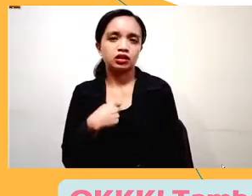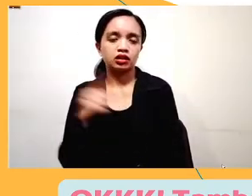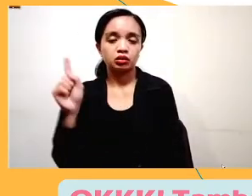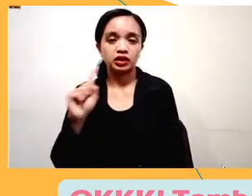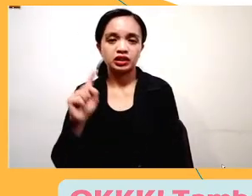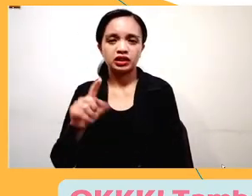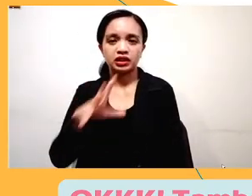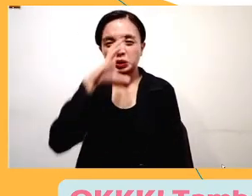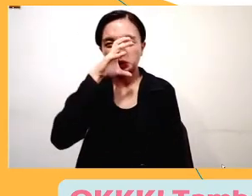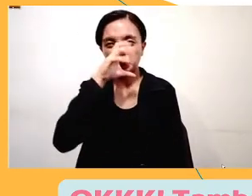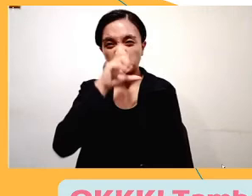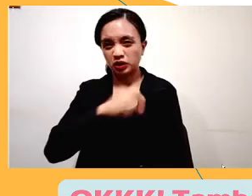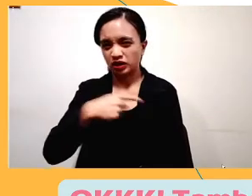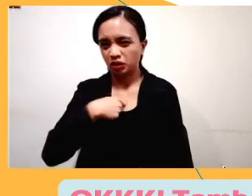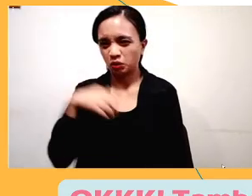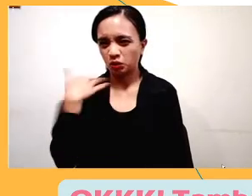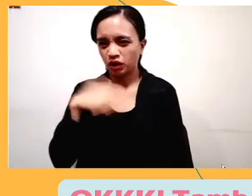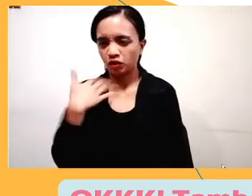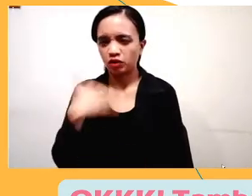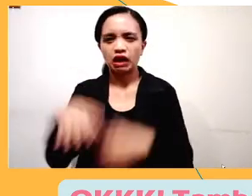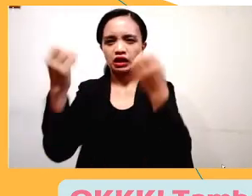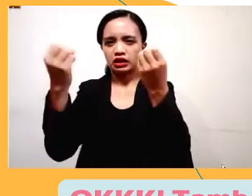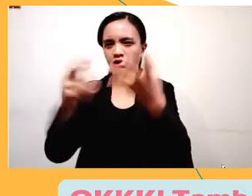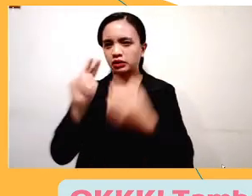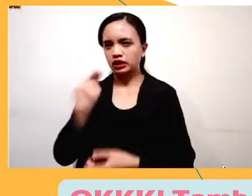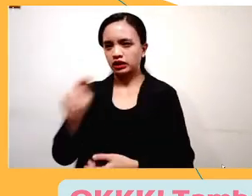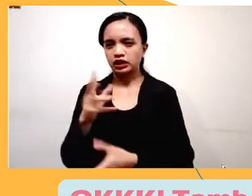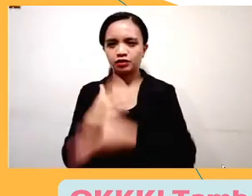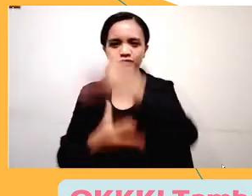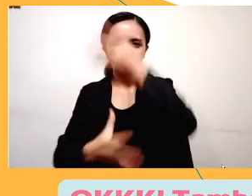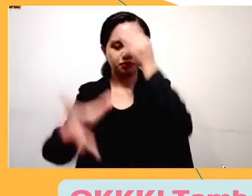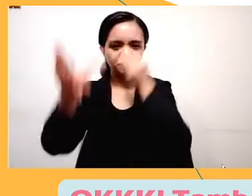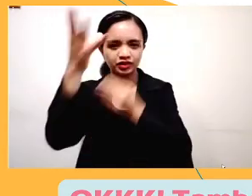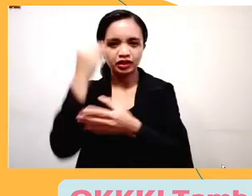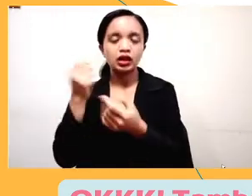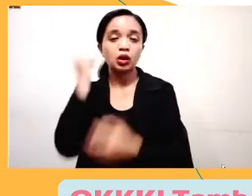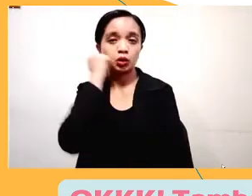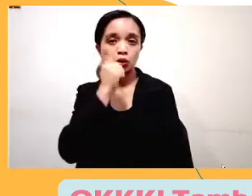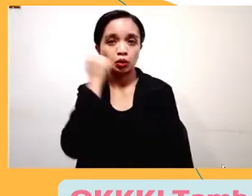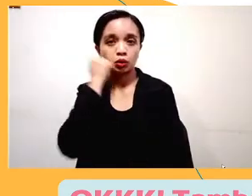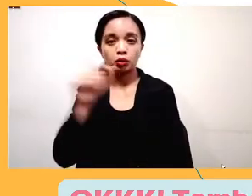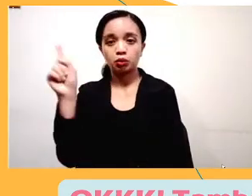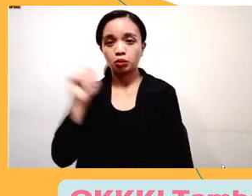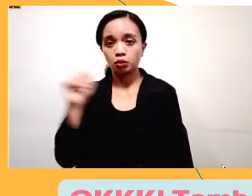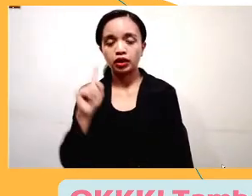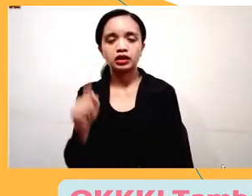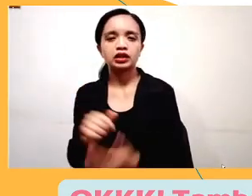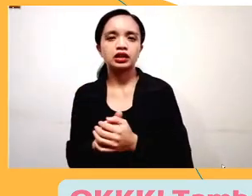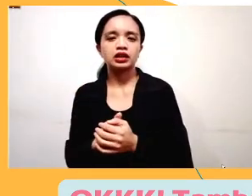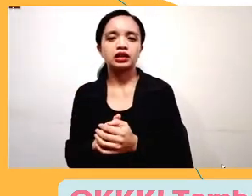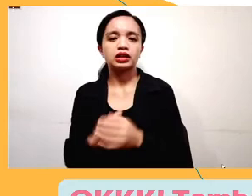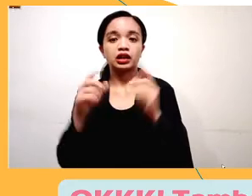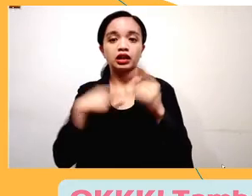matanda-tanda na. Hala, ang dami kong kailangan matutunan. Madalas nga sa staff ko magpapaturo pa ako